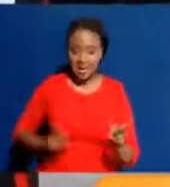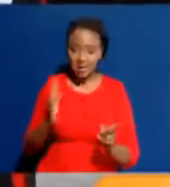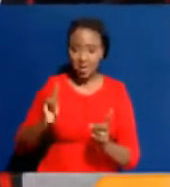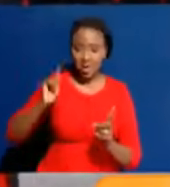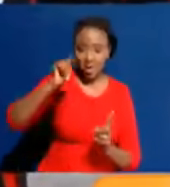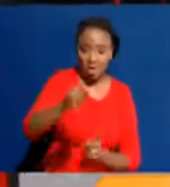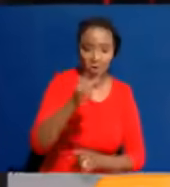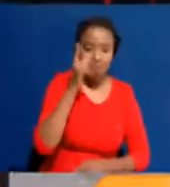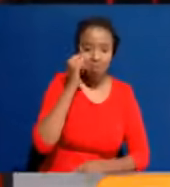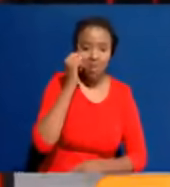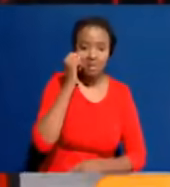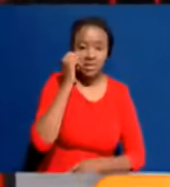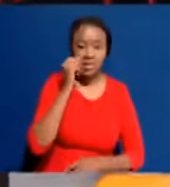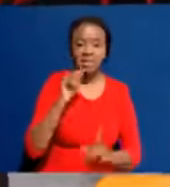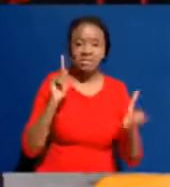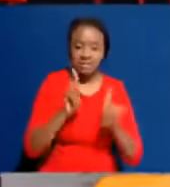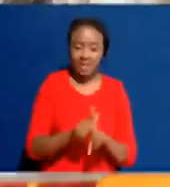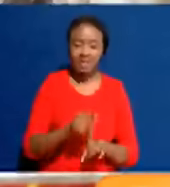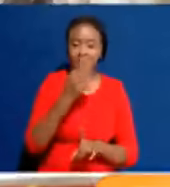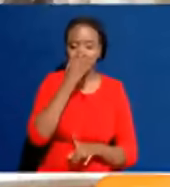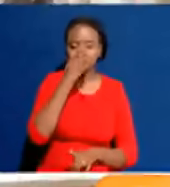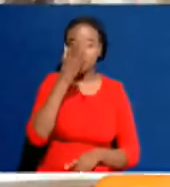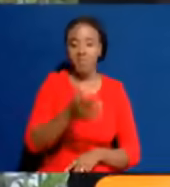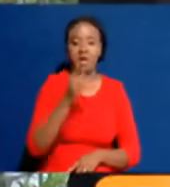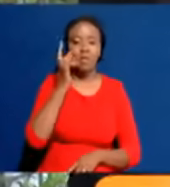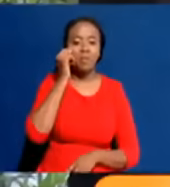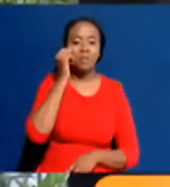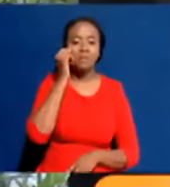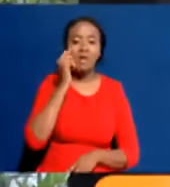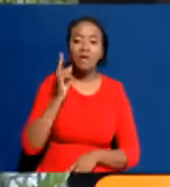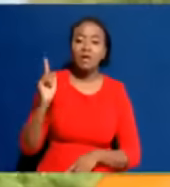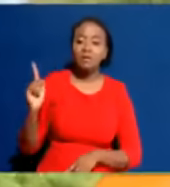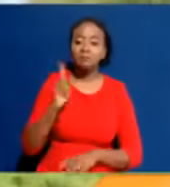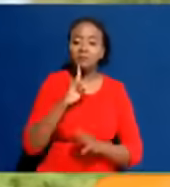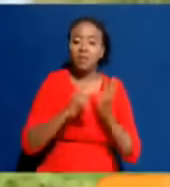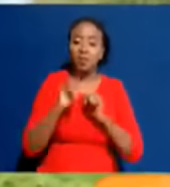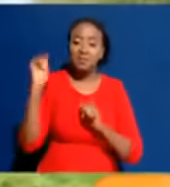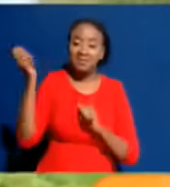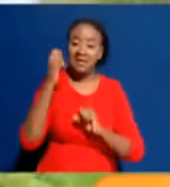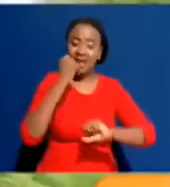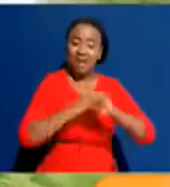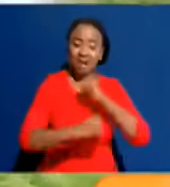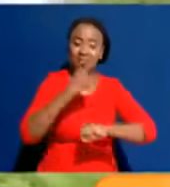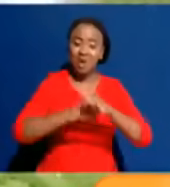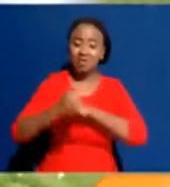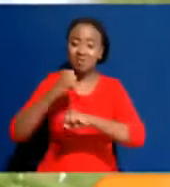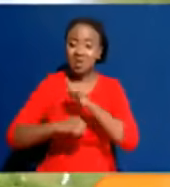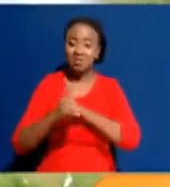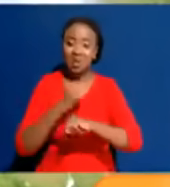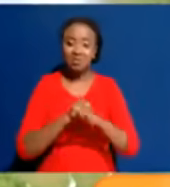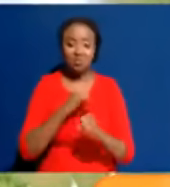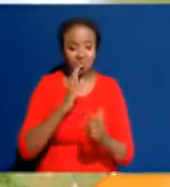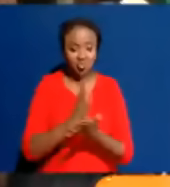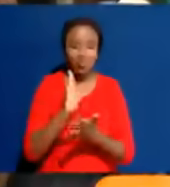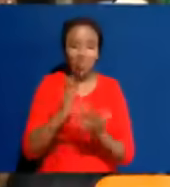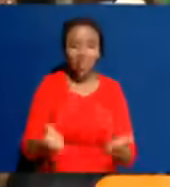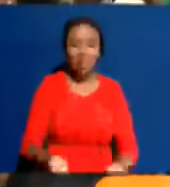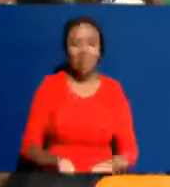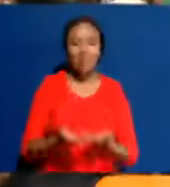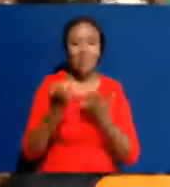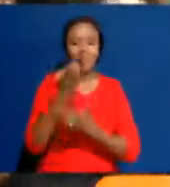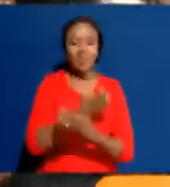will coincide with his stay at the coast. Ruto says Kenya's global efforts are bearing fruit for the local economy.